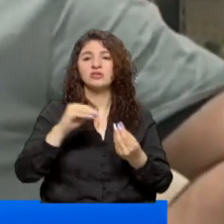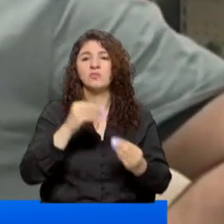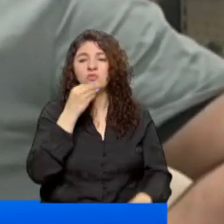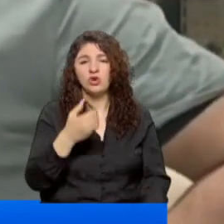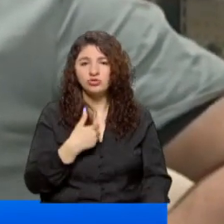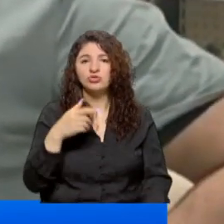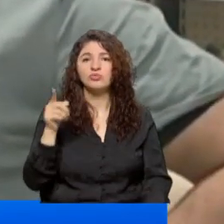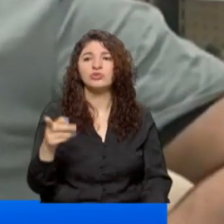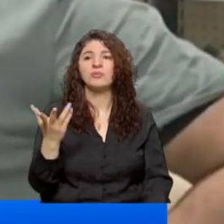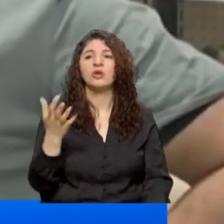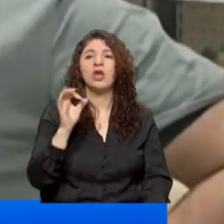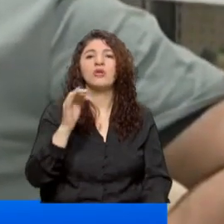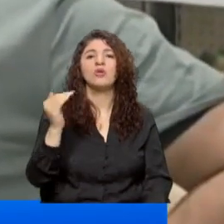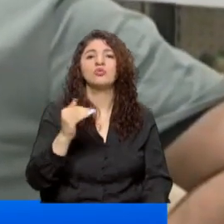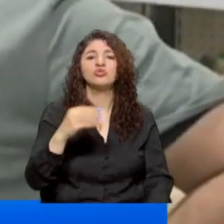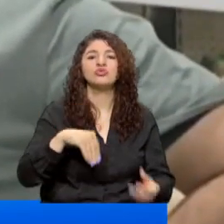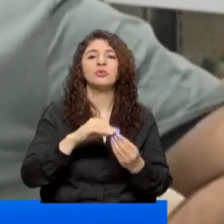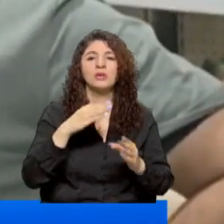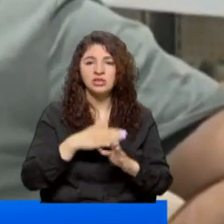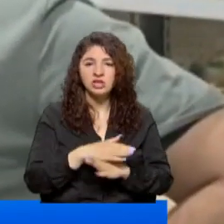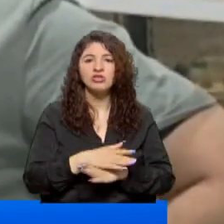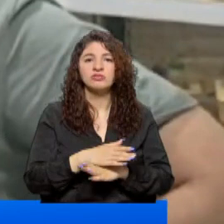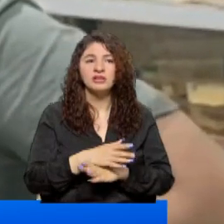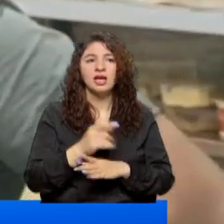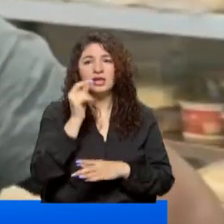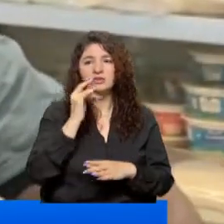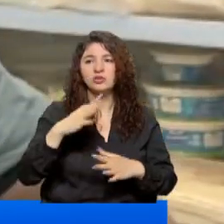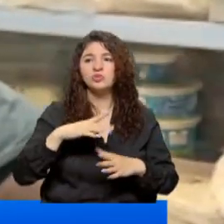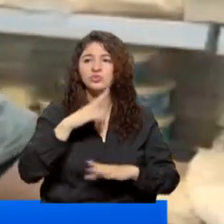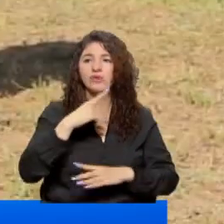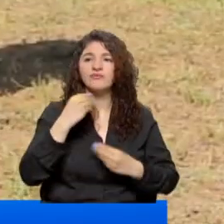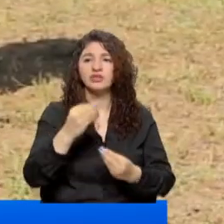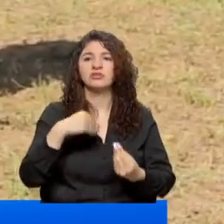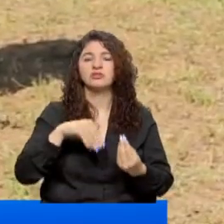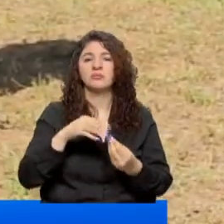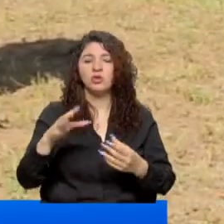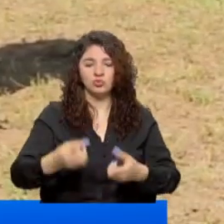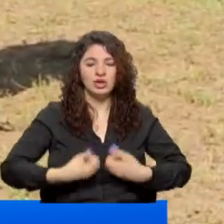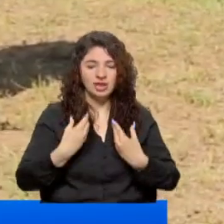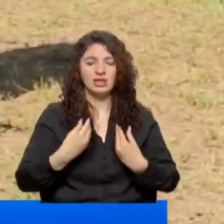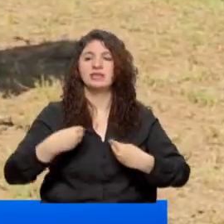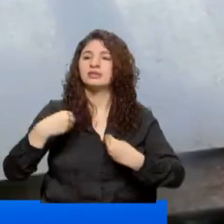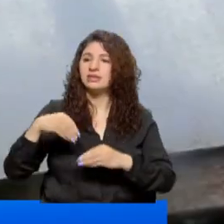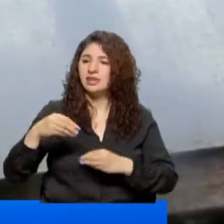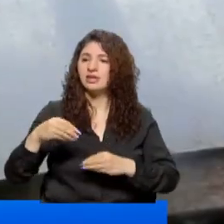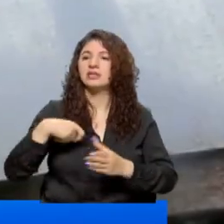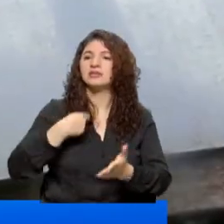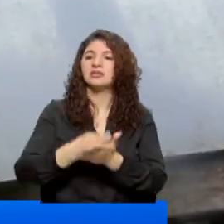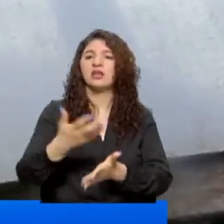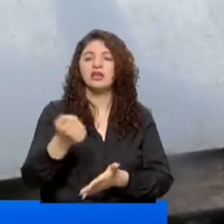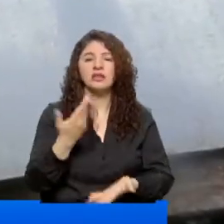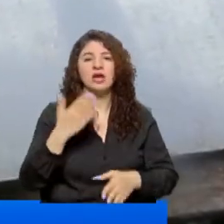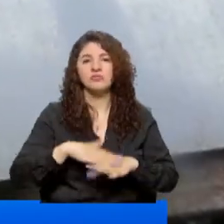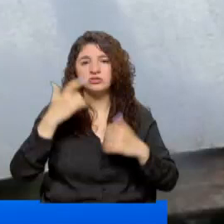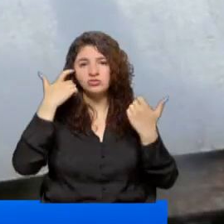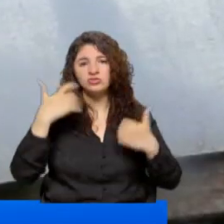bu da yani böyle küçük gerçekten insanlar zorlayabilecek zamanda üreten de satan da satın alan